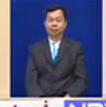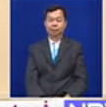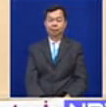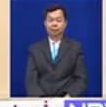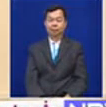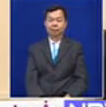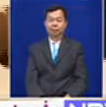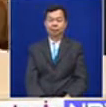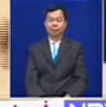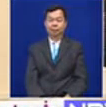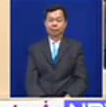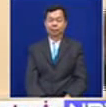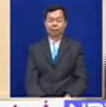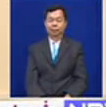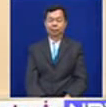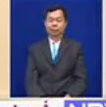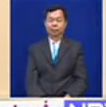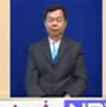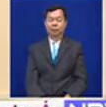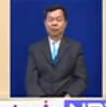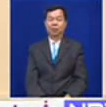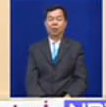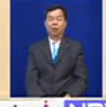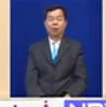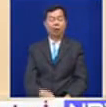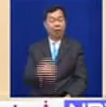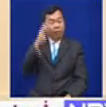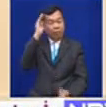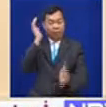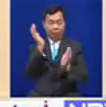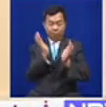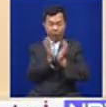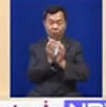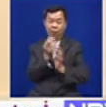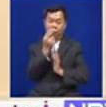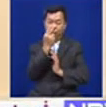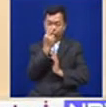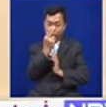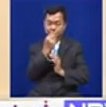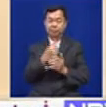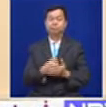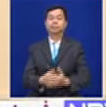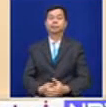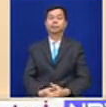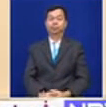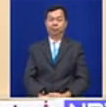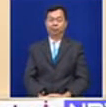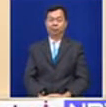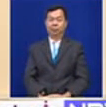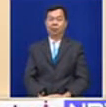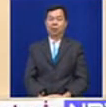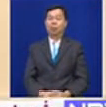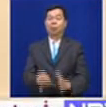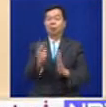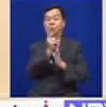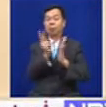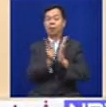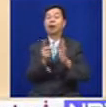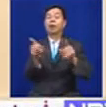ดูทำไมก็ไปเอาตำรวจมาดูกับตำรวจก็เขาก็ใครอุทธรณ์ไม่ใช่หรือกฎหมายทั้งโลกมีอย่